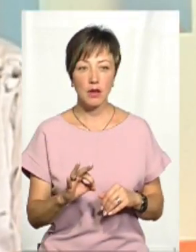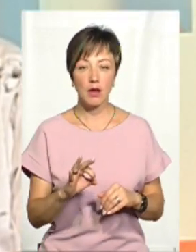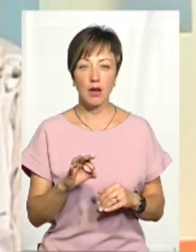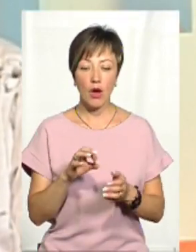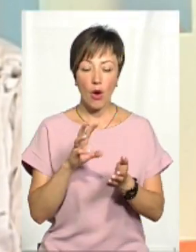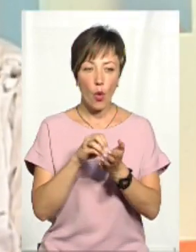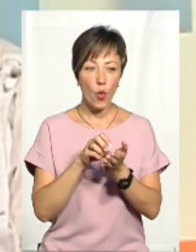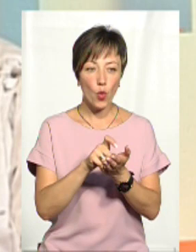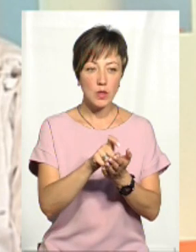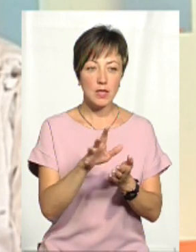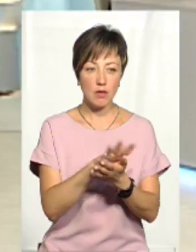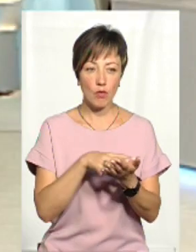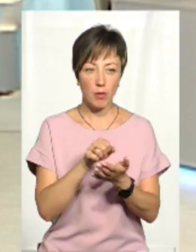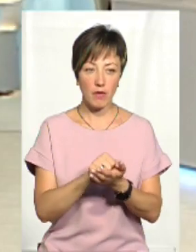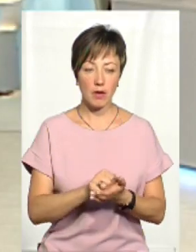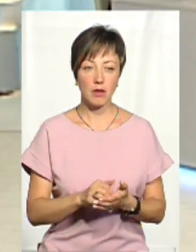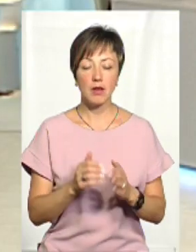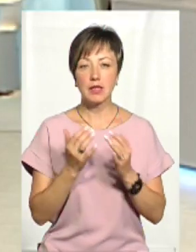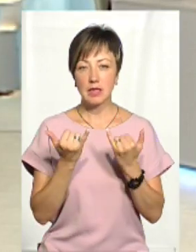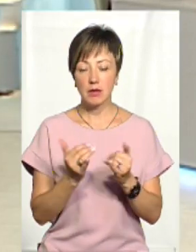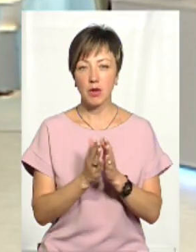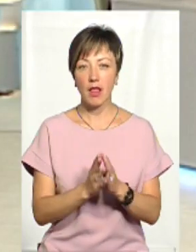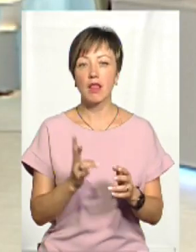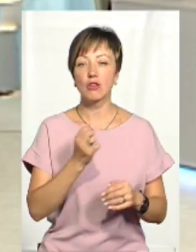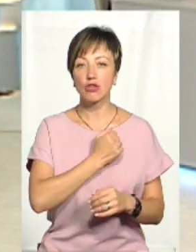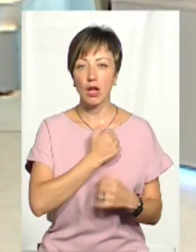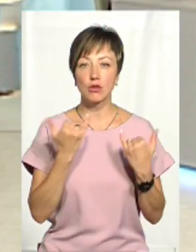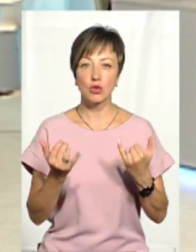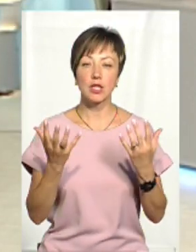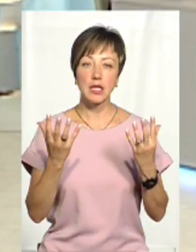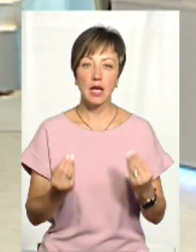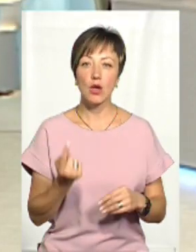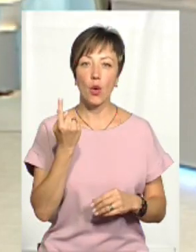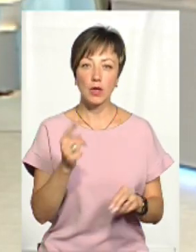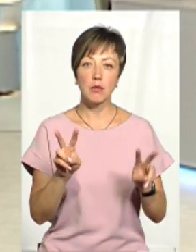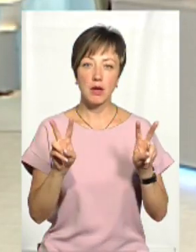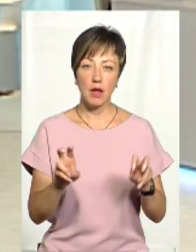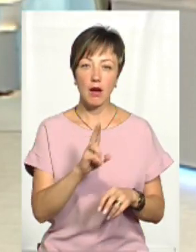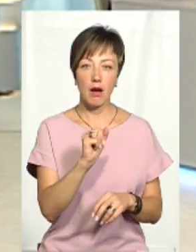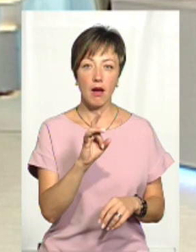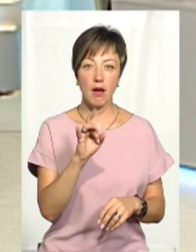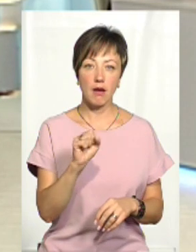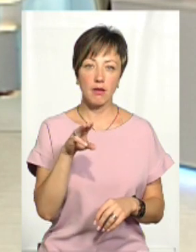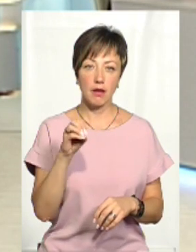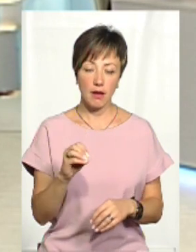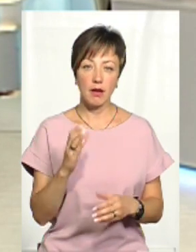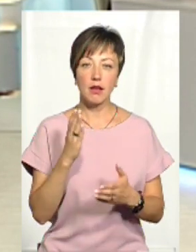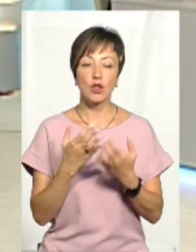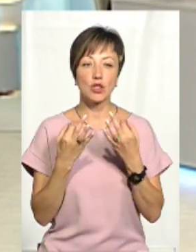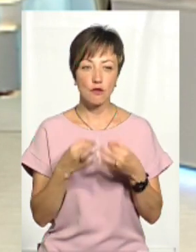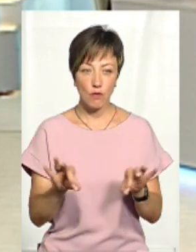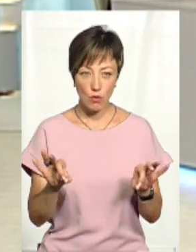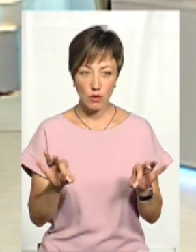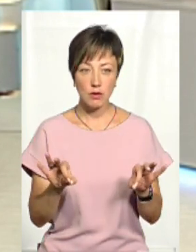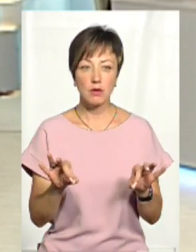гусені вони вбивають. От, пані Віро, одразу прошу вас відповісти. На жаль, на сьогоднішній день тільки один препарат – карате. І він є у цьому